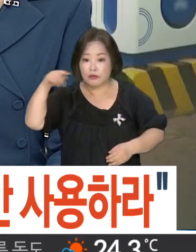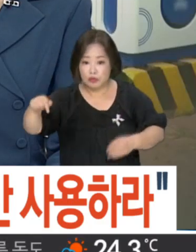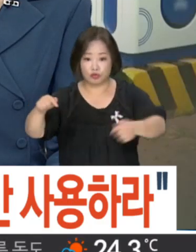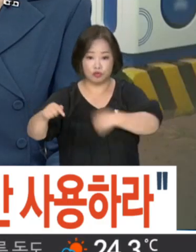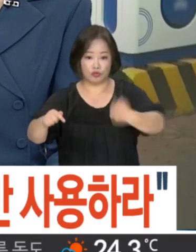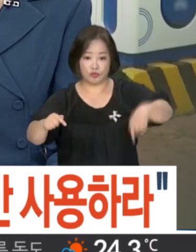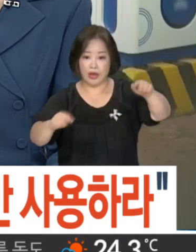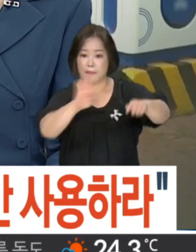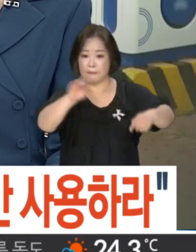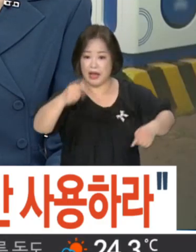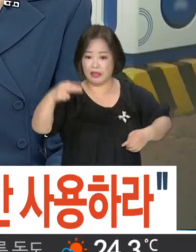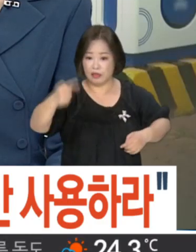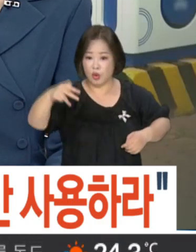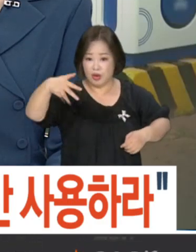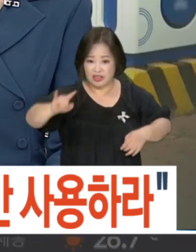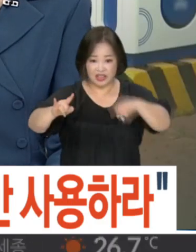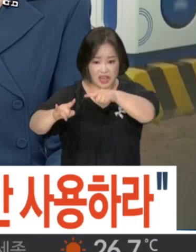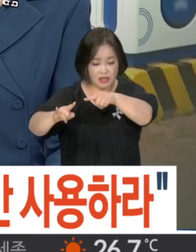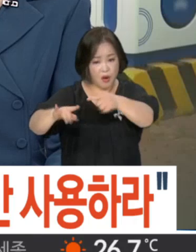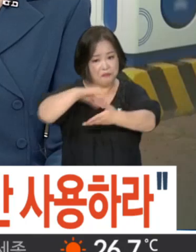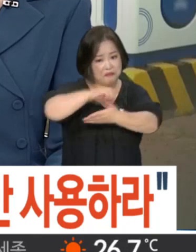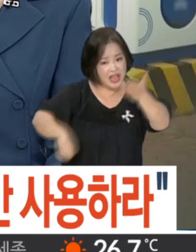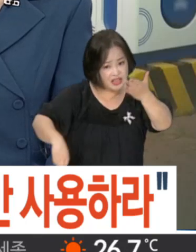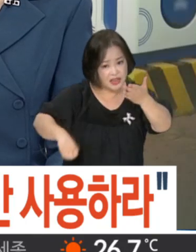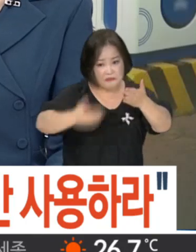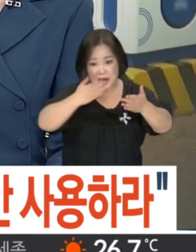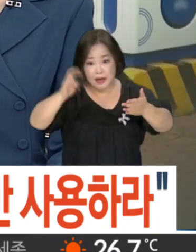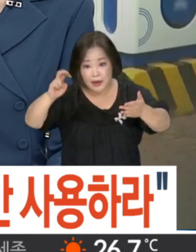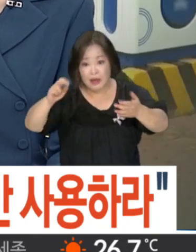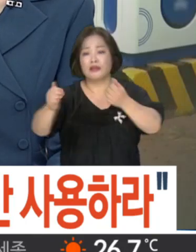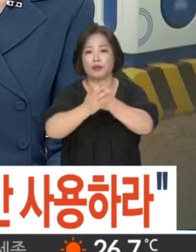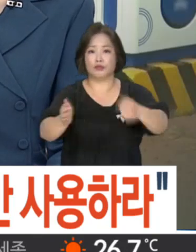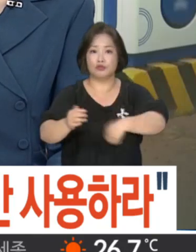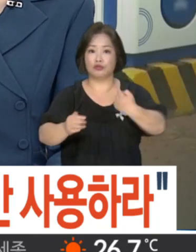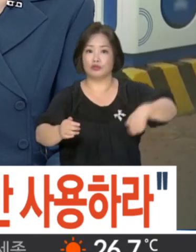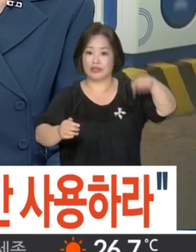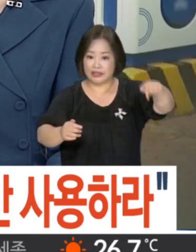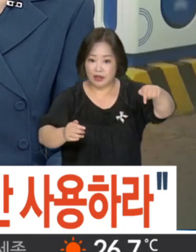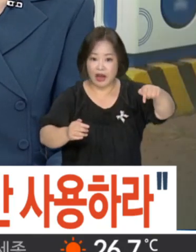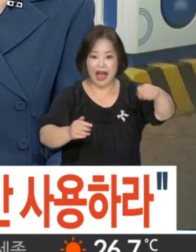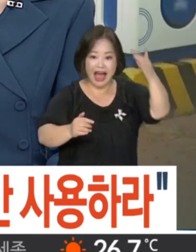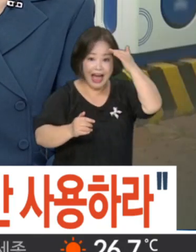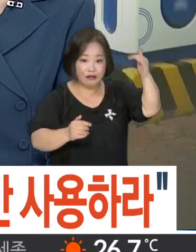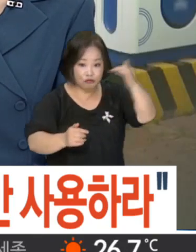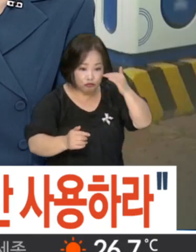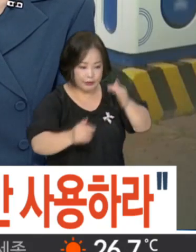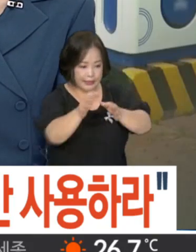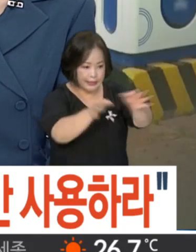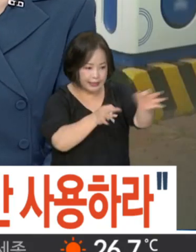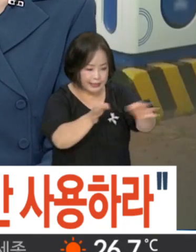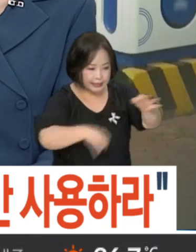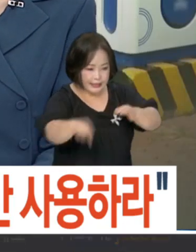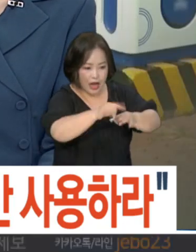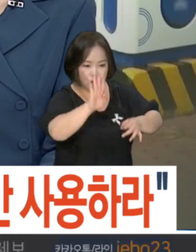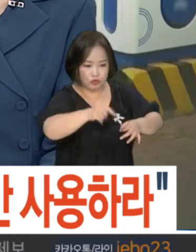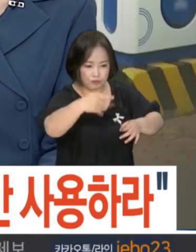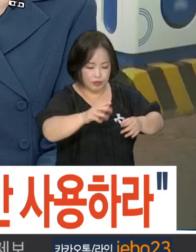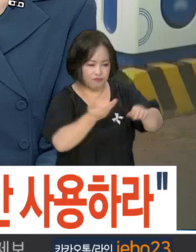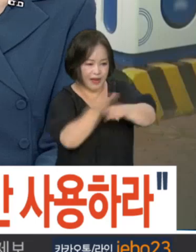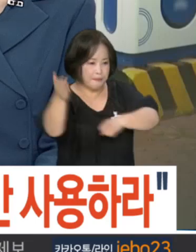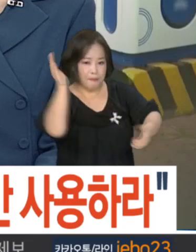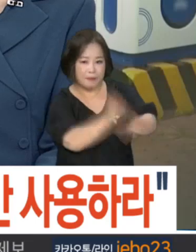반도체 공급망에서 배제하려는 움직임이 진행되는 가운데 중국은 자국 시장을 걸어 잠그는 모양새인데요